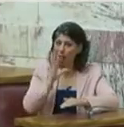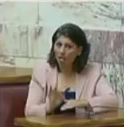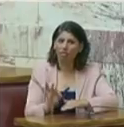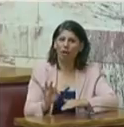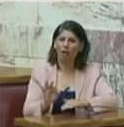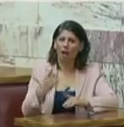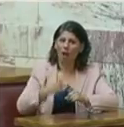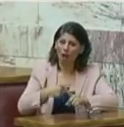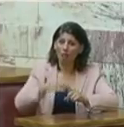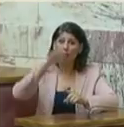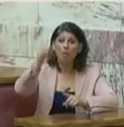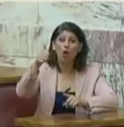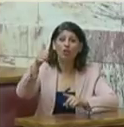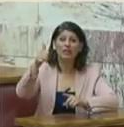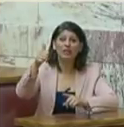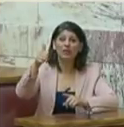πρώτη